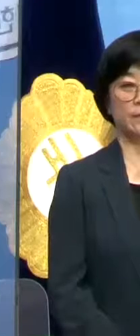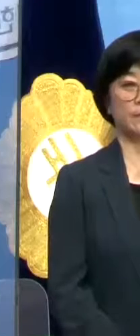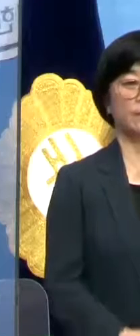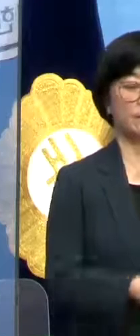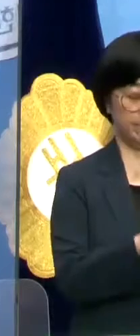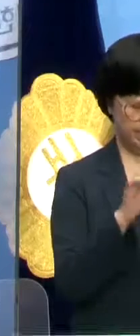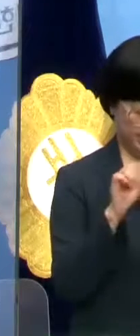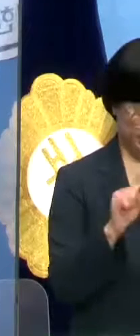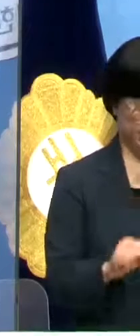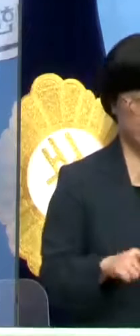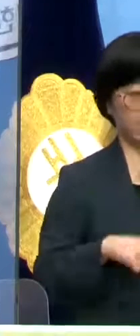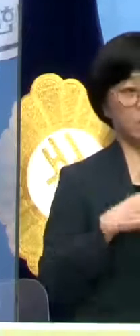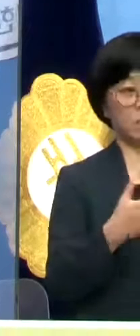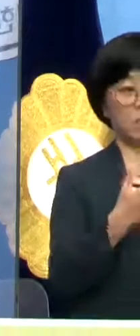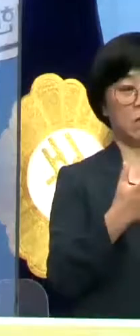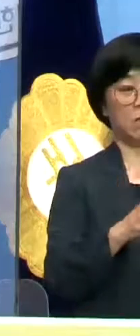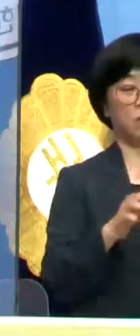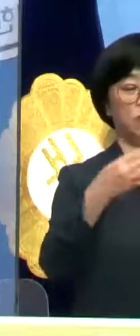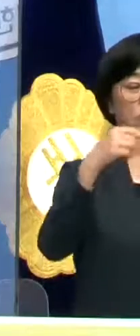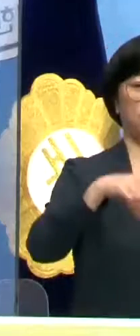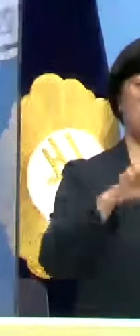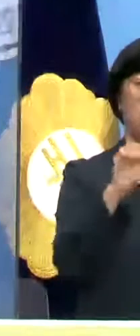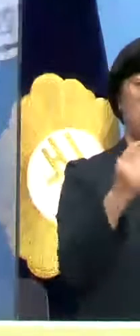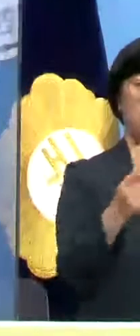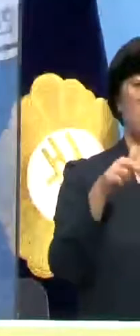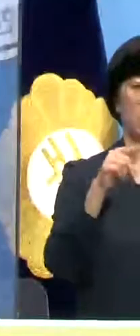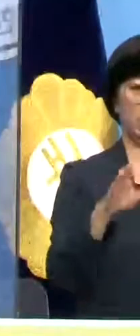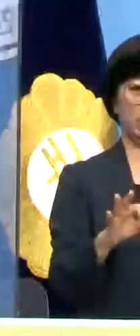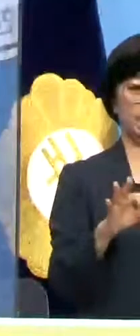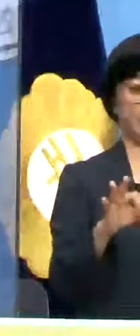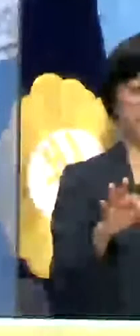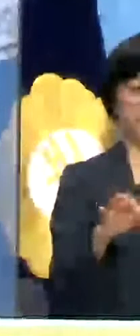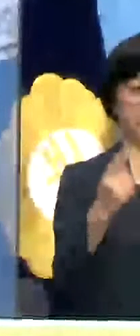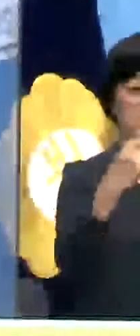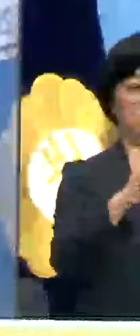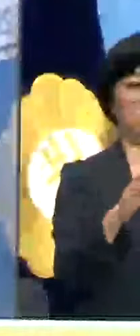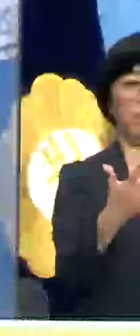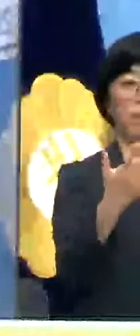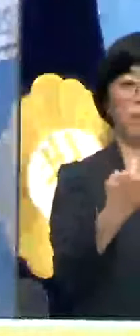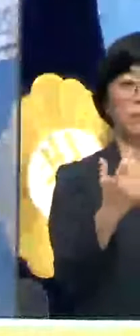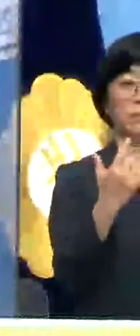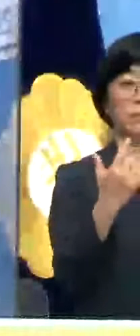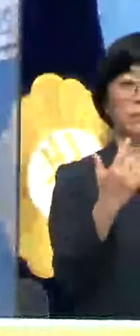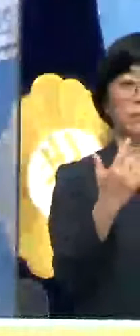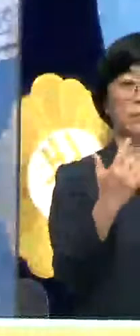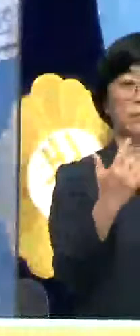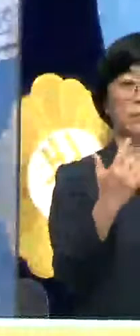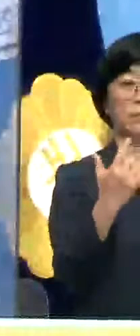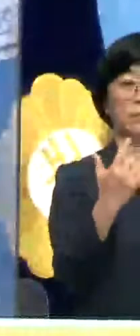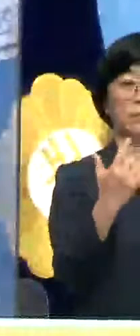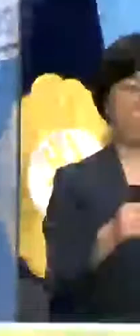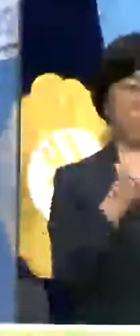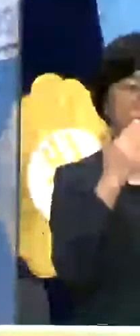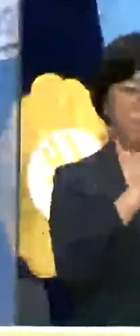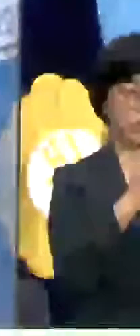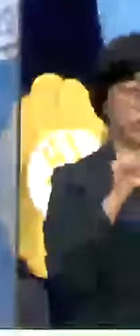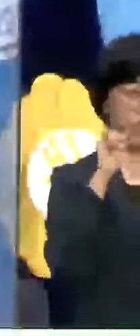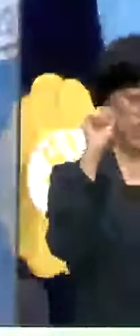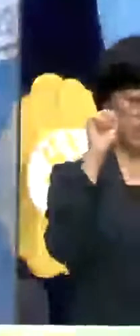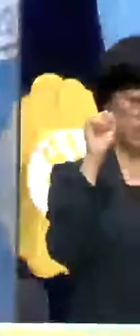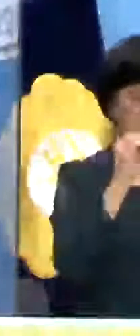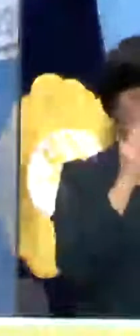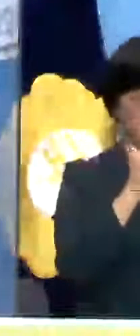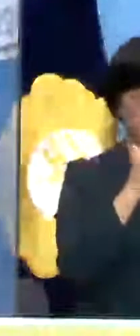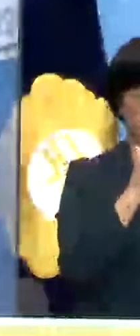4 안녕하세요 정의당 국회의원 리오 장입니다 1987 년 한국의 6월 민주 항쟁 과 같이